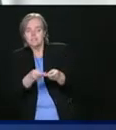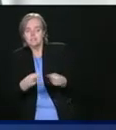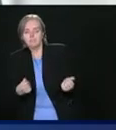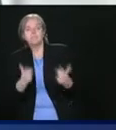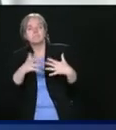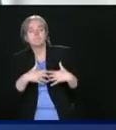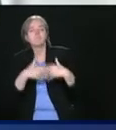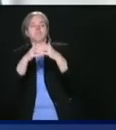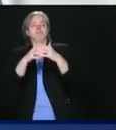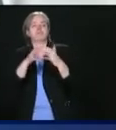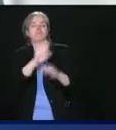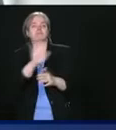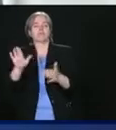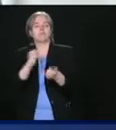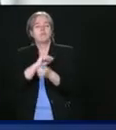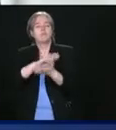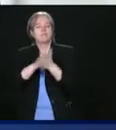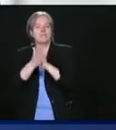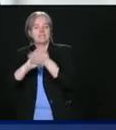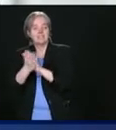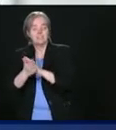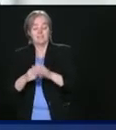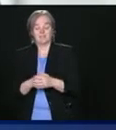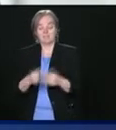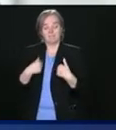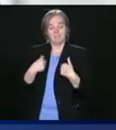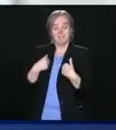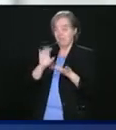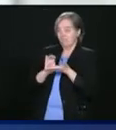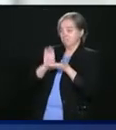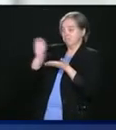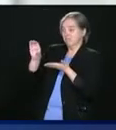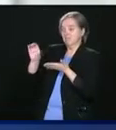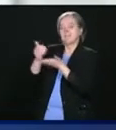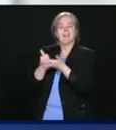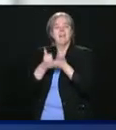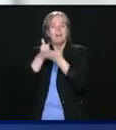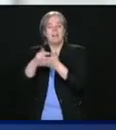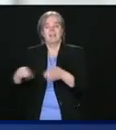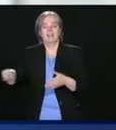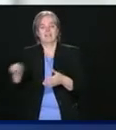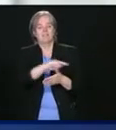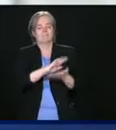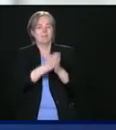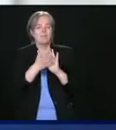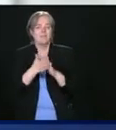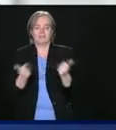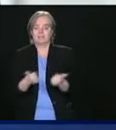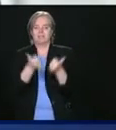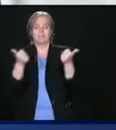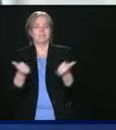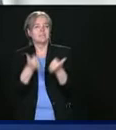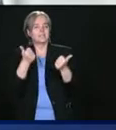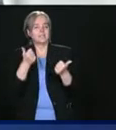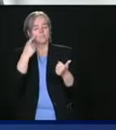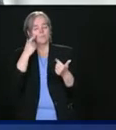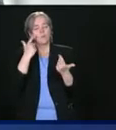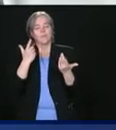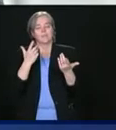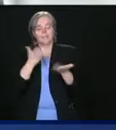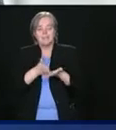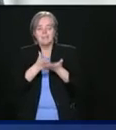crise. Aujourd'hui, cet investissement va aider des milliers d'entreprises à traverser ces moments,